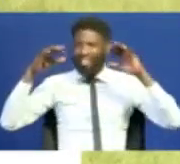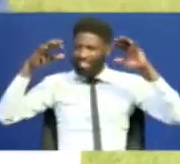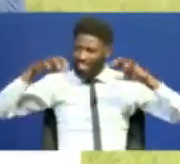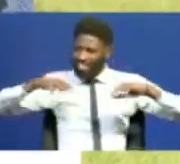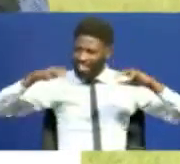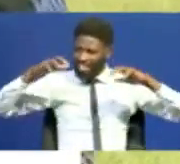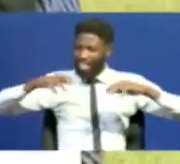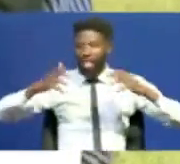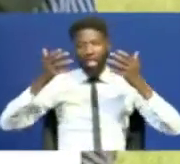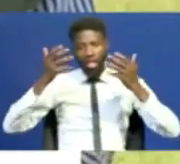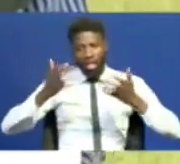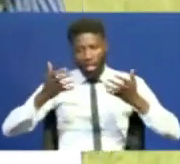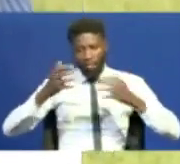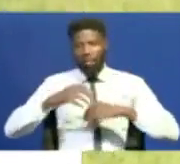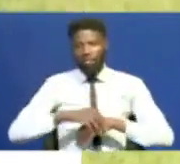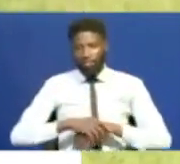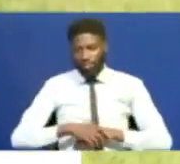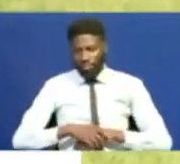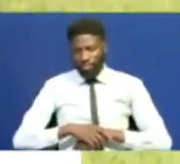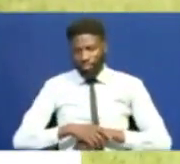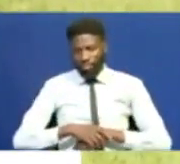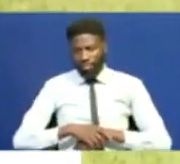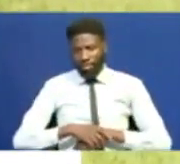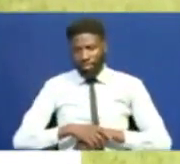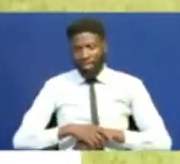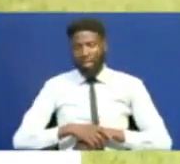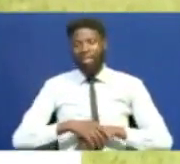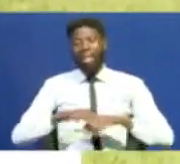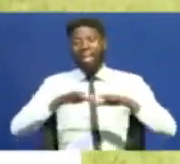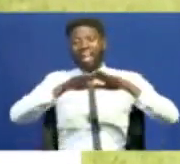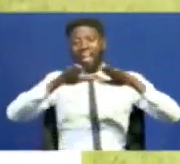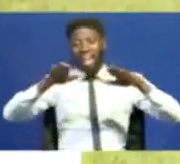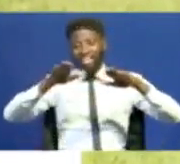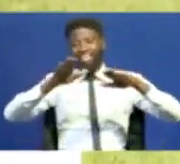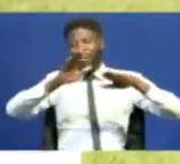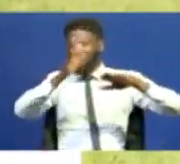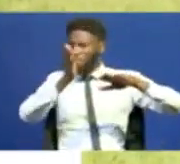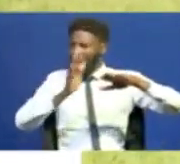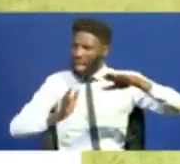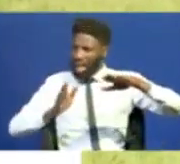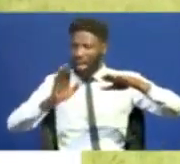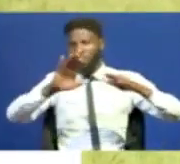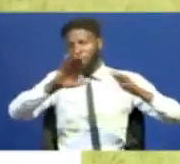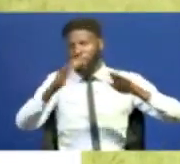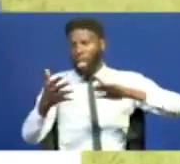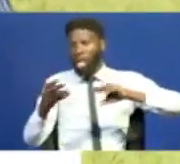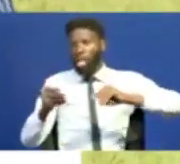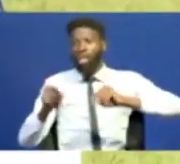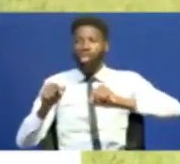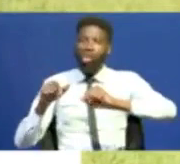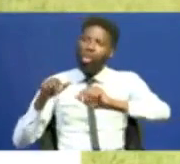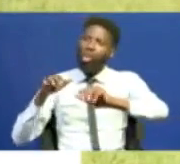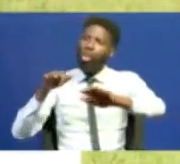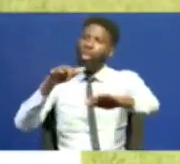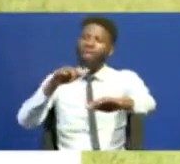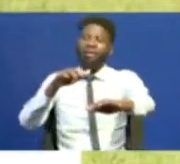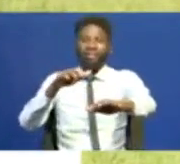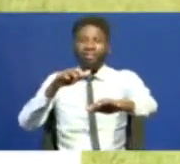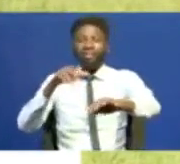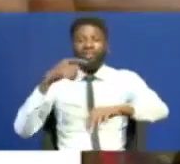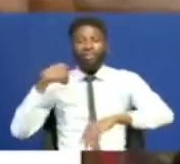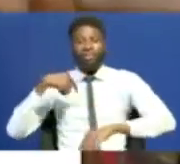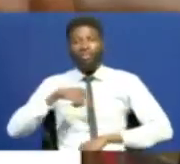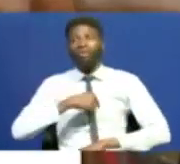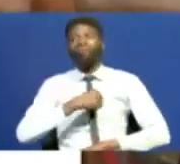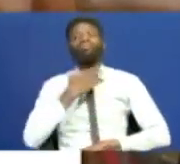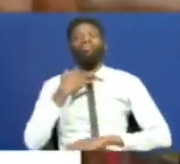mzima inakatika ikiwa na majani yanateremka mpaka kwa mtu. So we are here to prepare you and tell you that